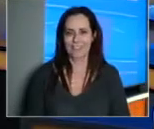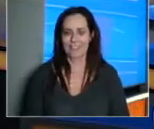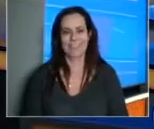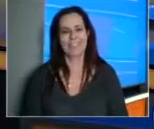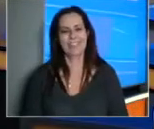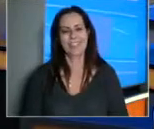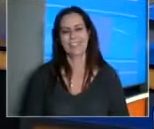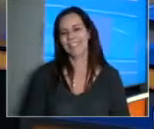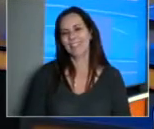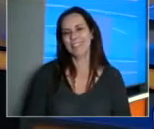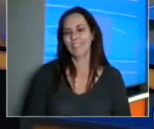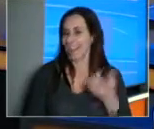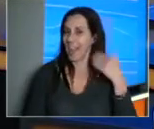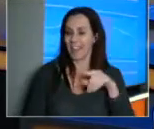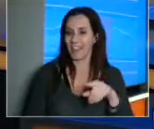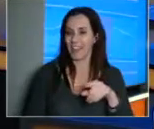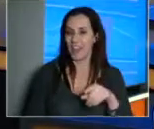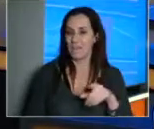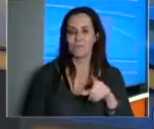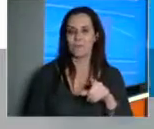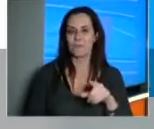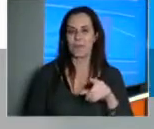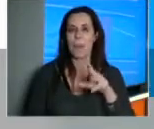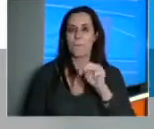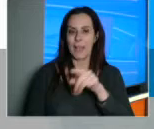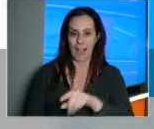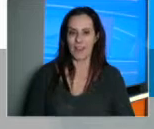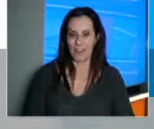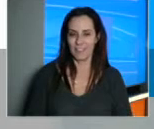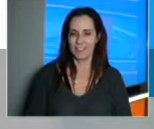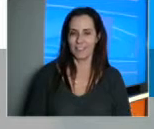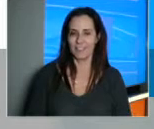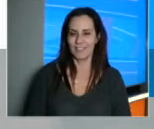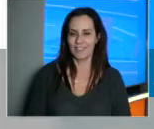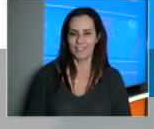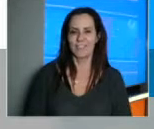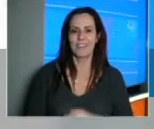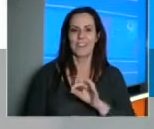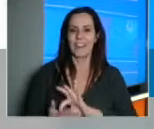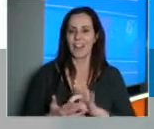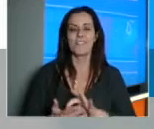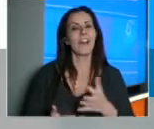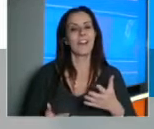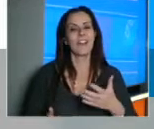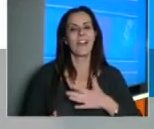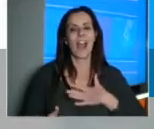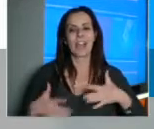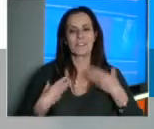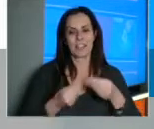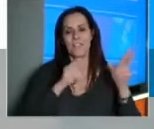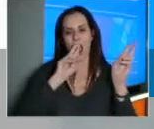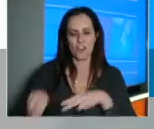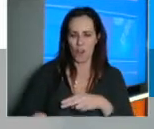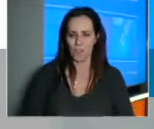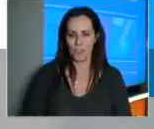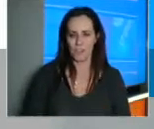מי הבא שיש לנו? והיה גם מירב מיכאלי, לא יודעת אם יש לנו את זה פה, מירב מיכאלי, הנה, מירב מיכאלי כתבה בטוויטר, חג שמח, תכף